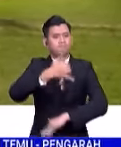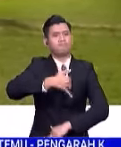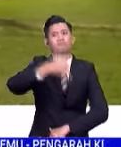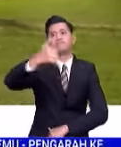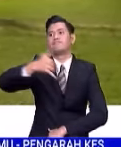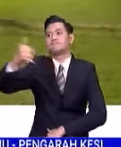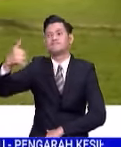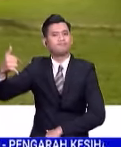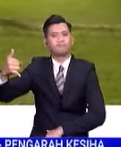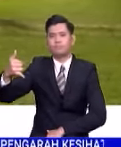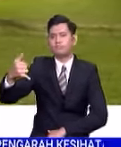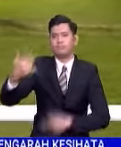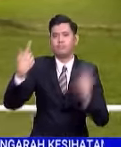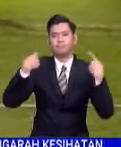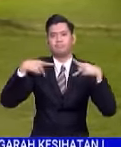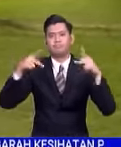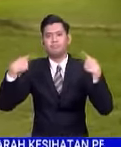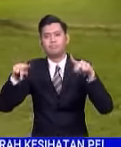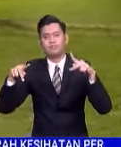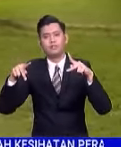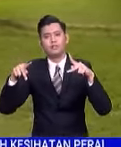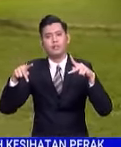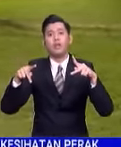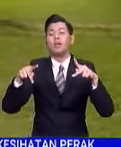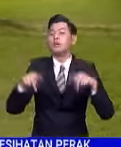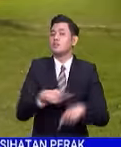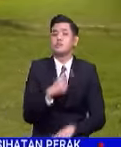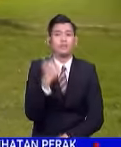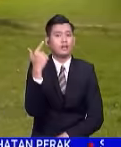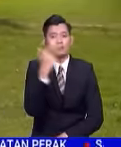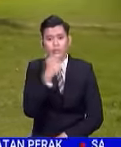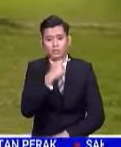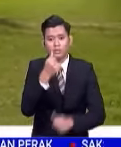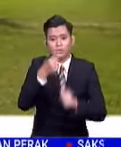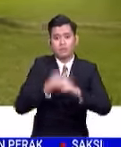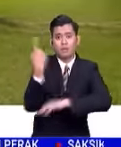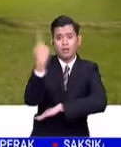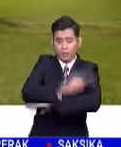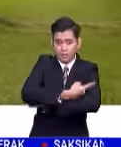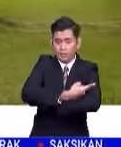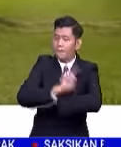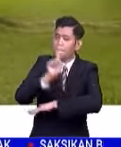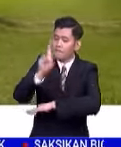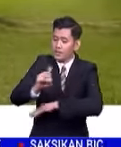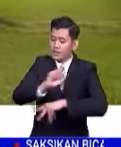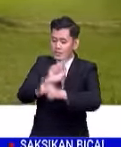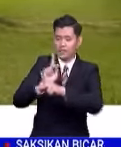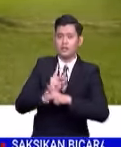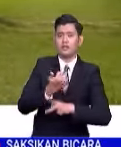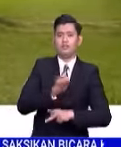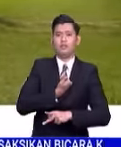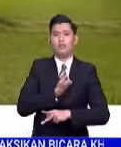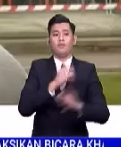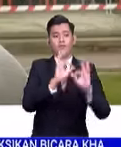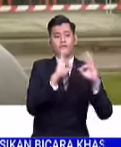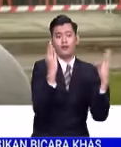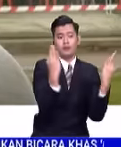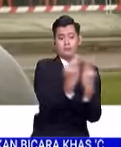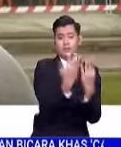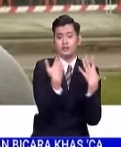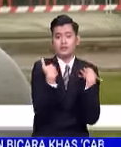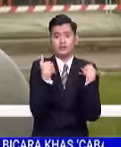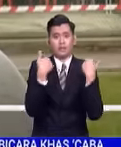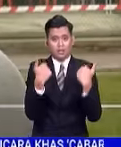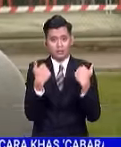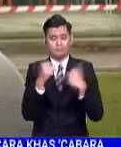mana-mana pun, sebenarnya tak payah hari-hari. Jaga diri, kendirikan diri, duduk kat rumah supaya keluarga semua pun sehat.